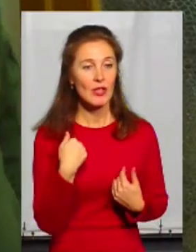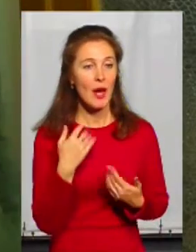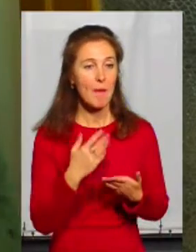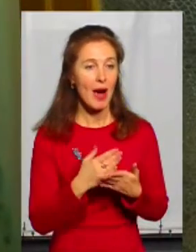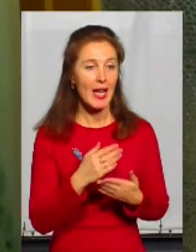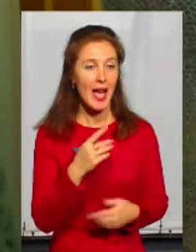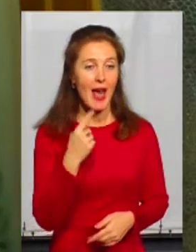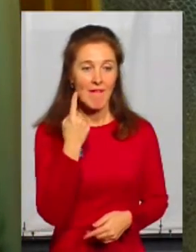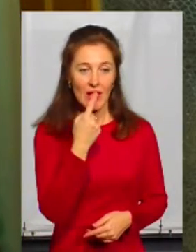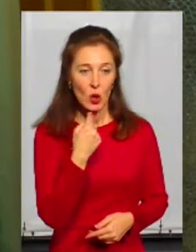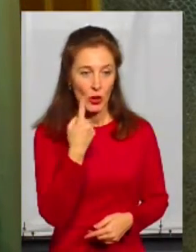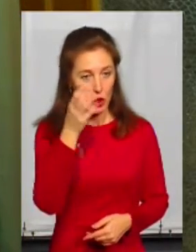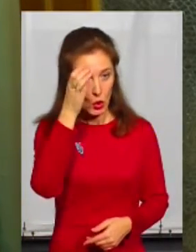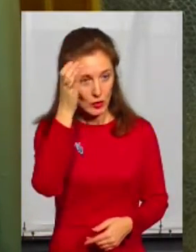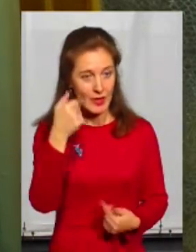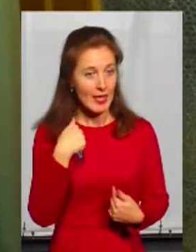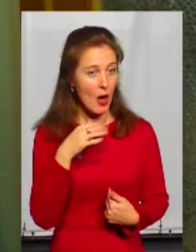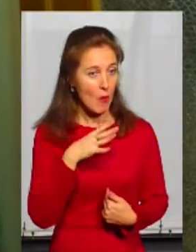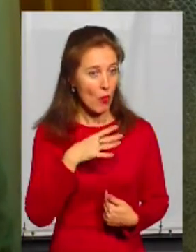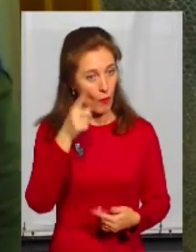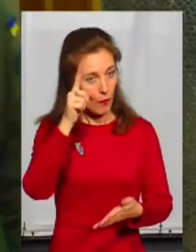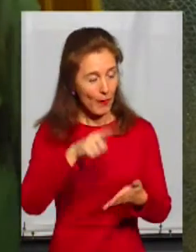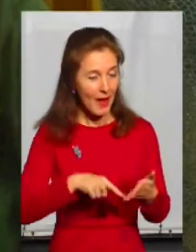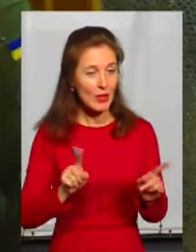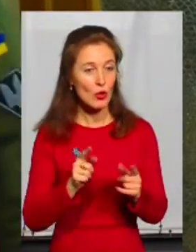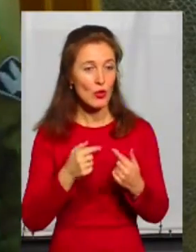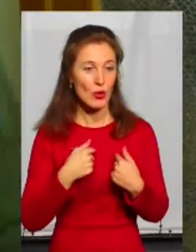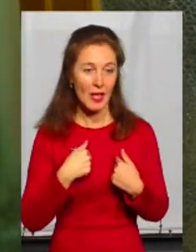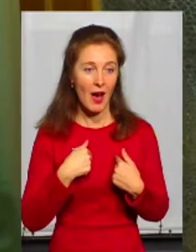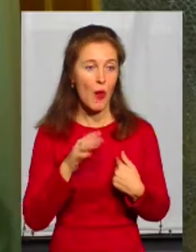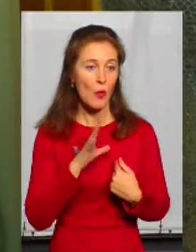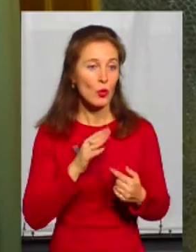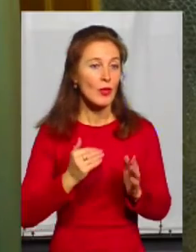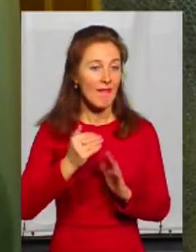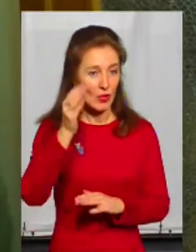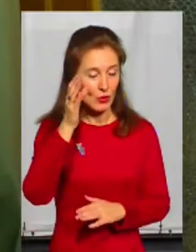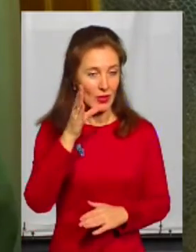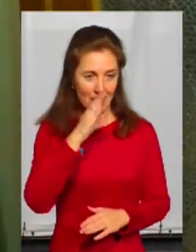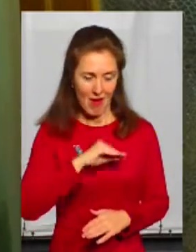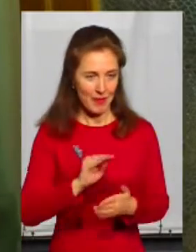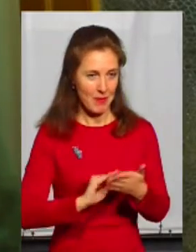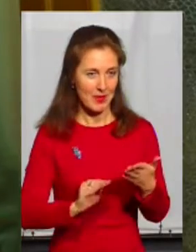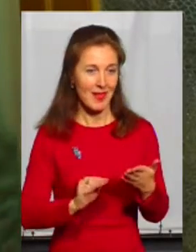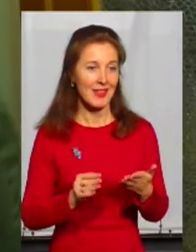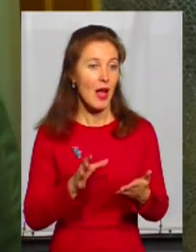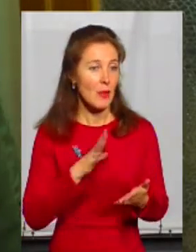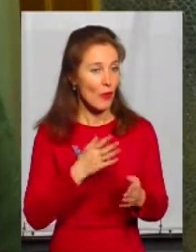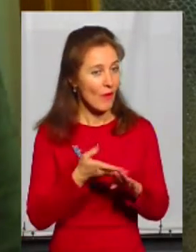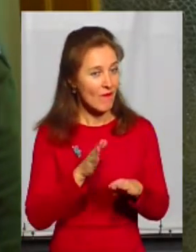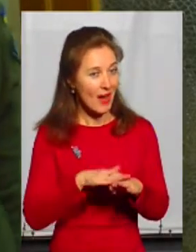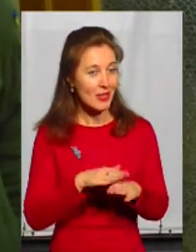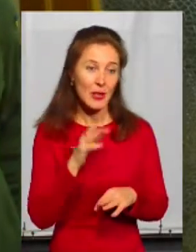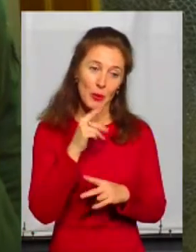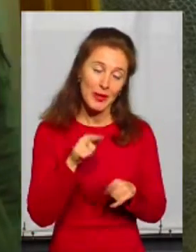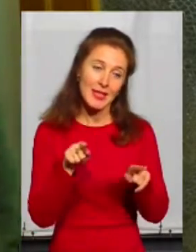філологічну освіту. Я був впевнений, що я буду на висоті в цьому диктанті, але виявилось, що справді були такі підводні камені, і, звичайно, і